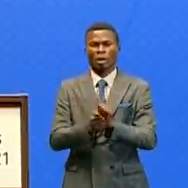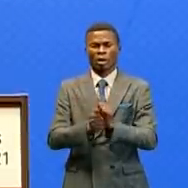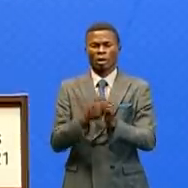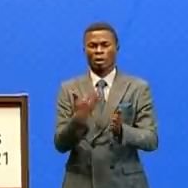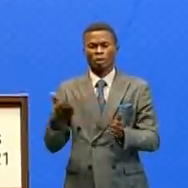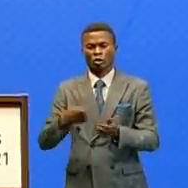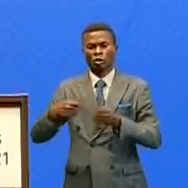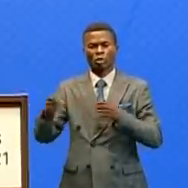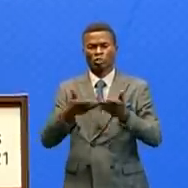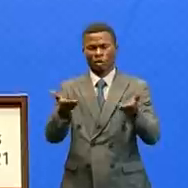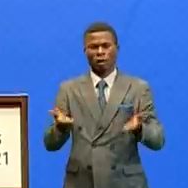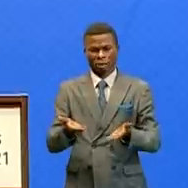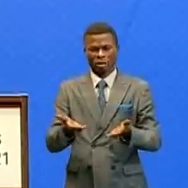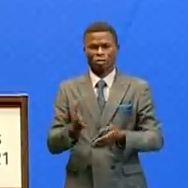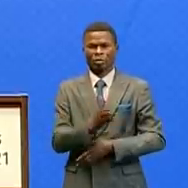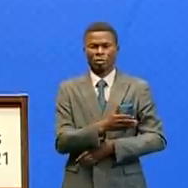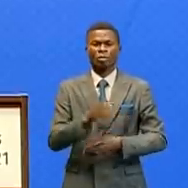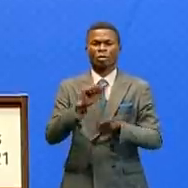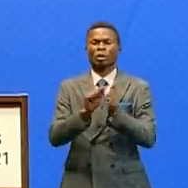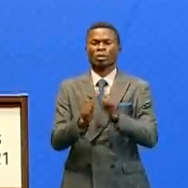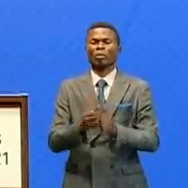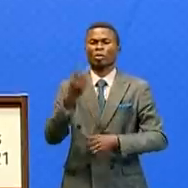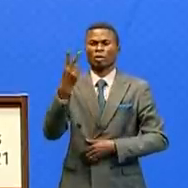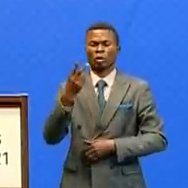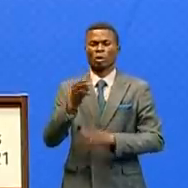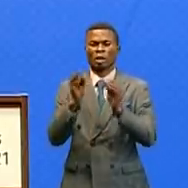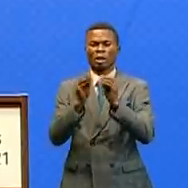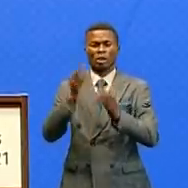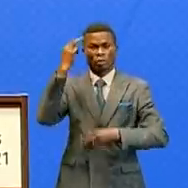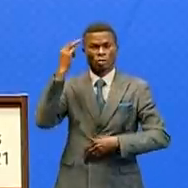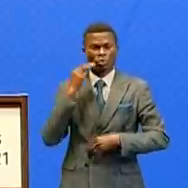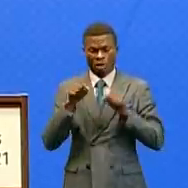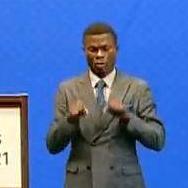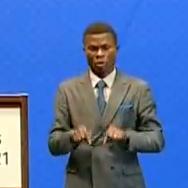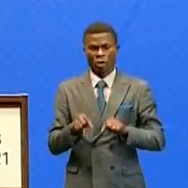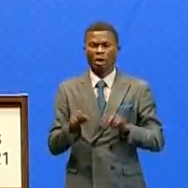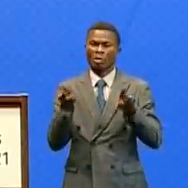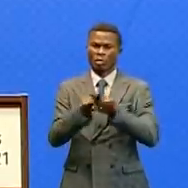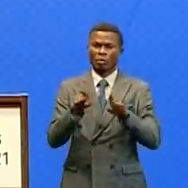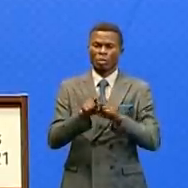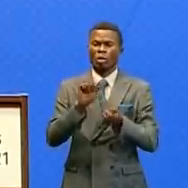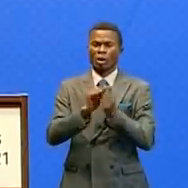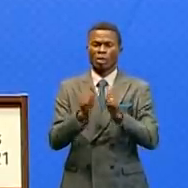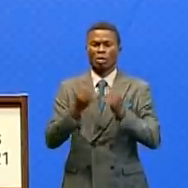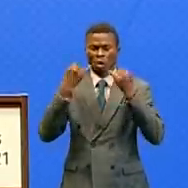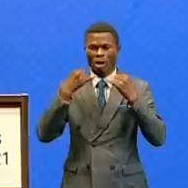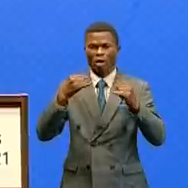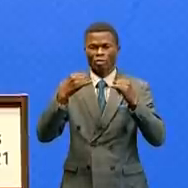produit surgelé. Au chapitre 2 du Conseil de ministres de ce jour, relatif au point